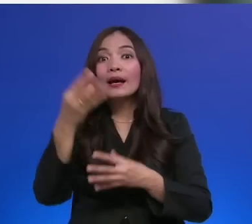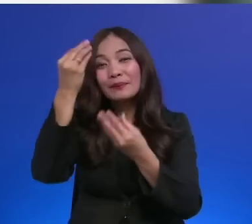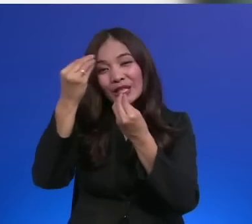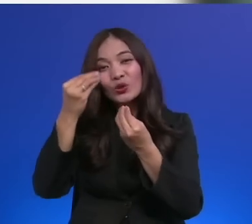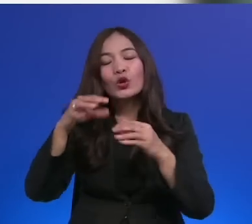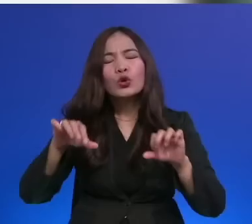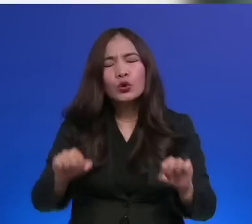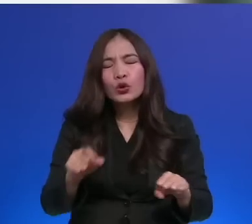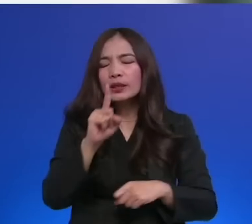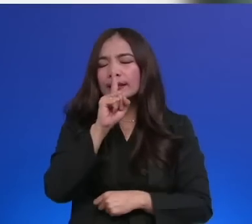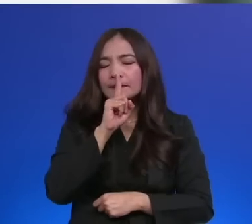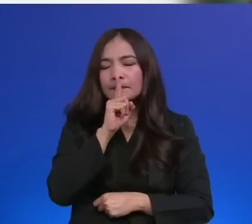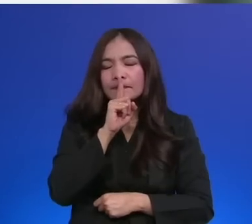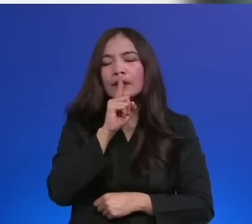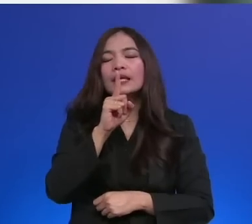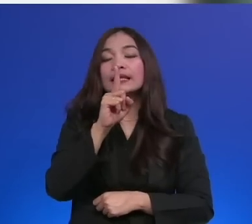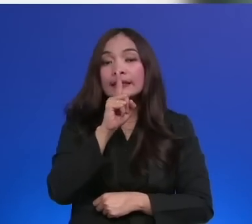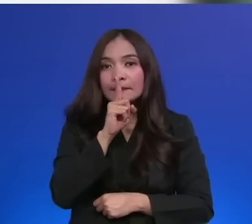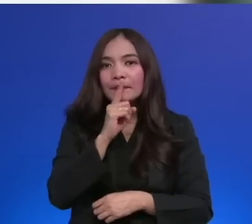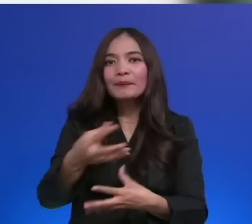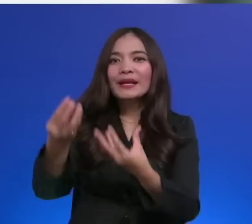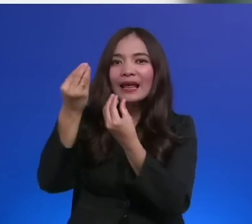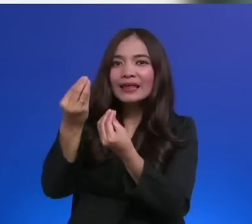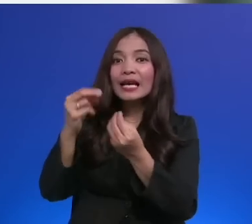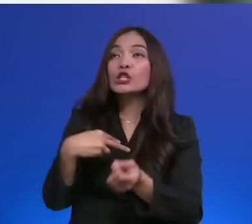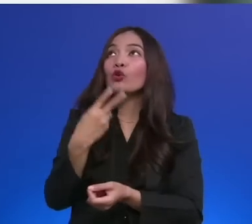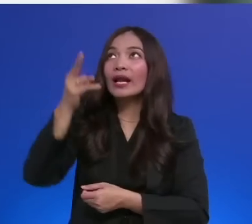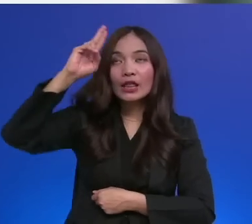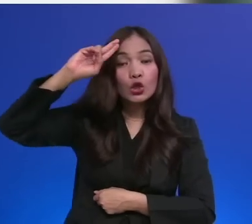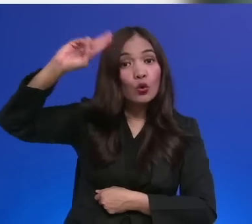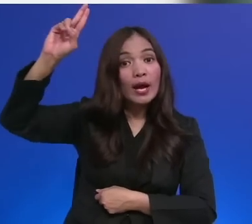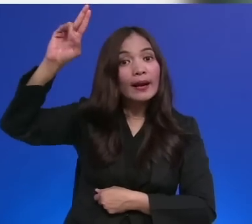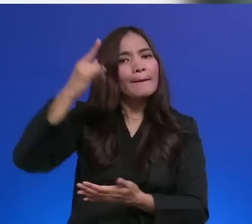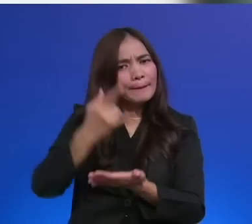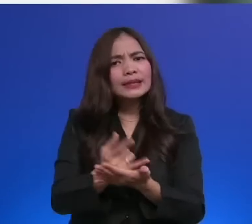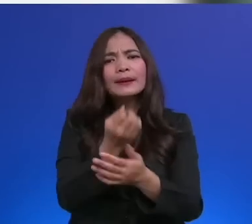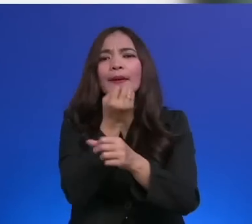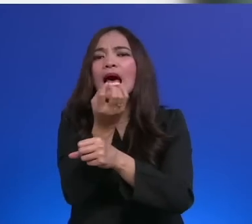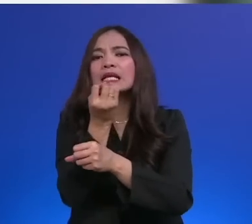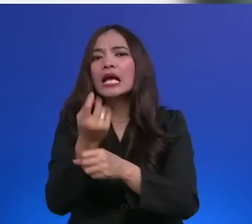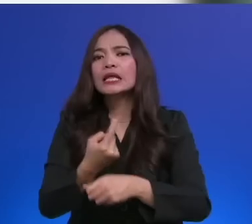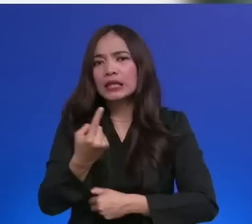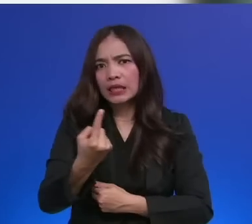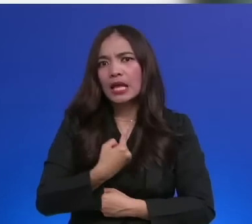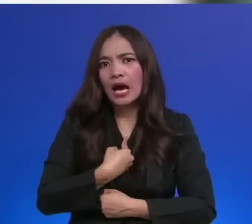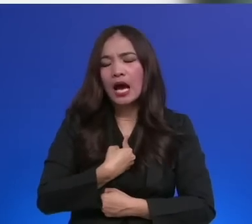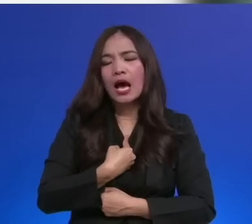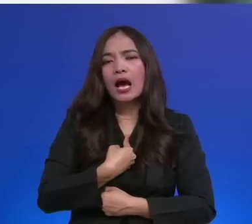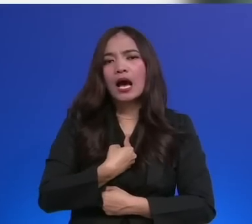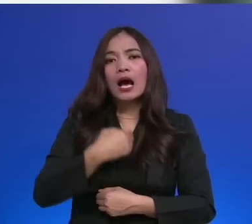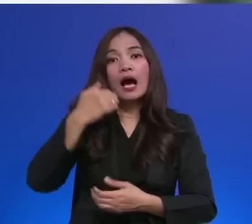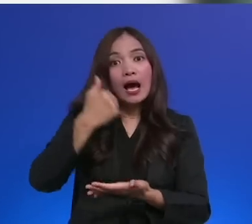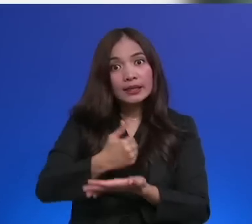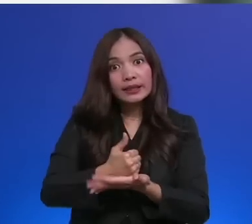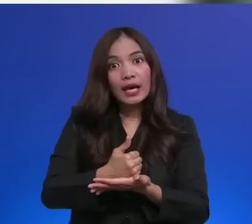duduk diam, duduk diam, diam, menantikan suara Tuhan. Dan Tuhan menasihati kita. Dan ternyata,